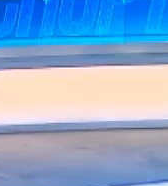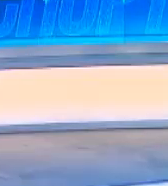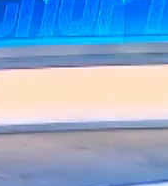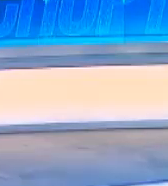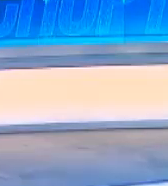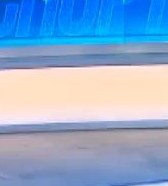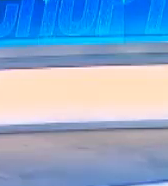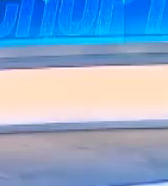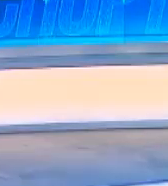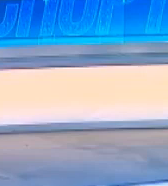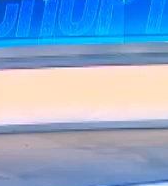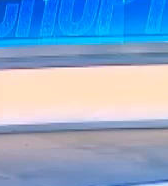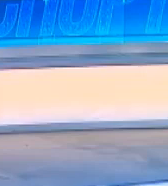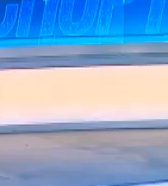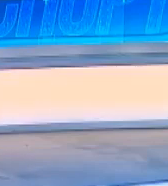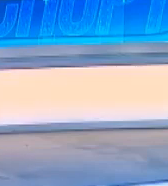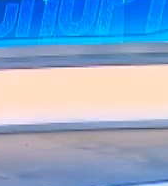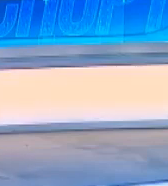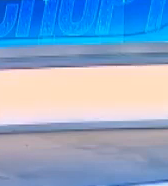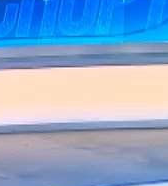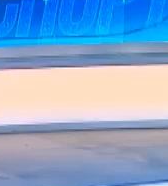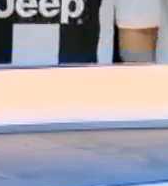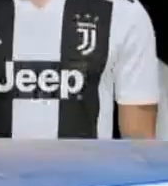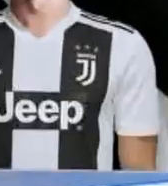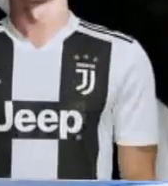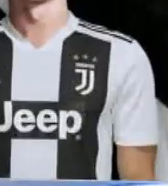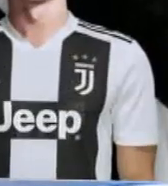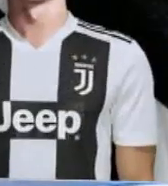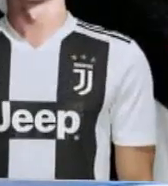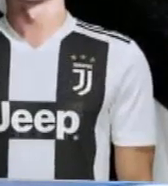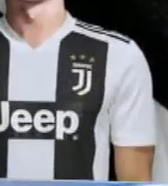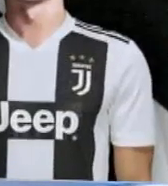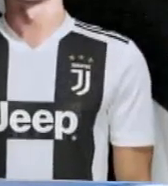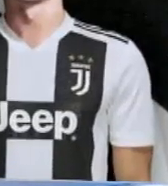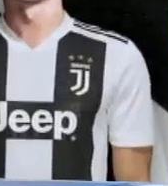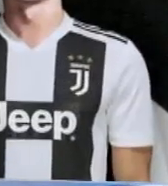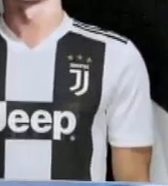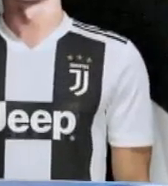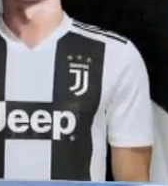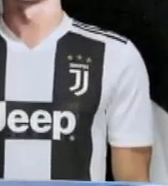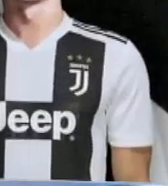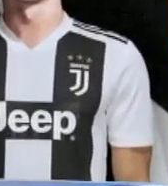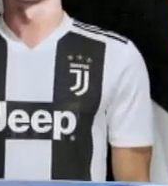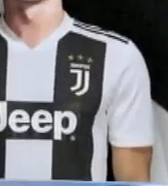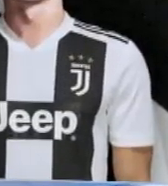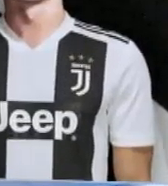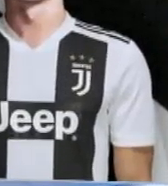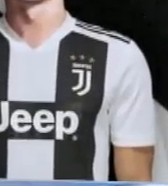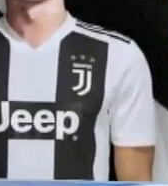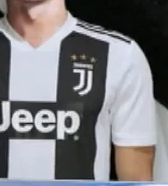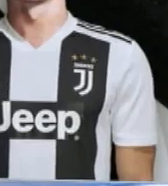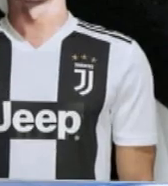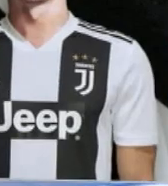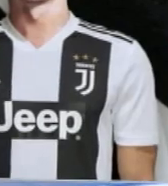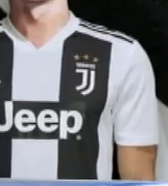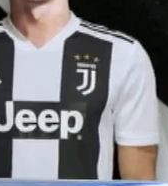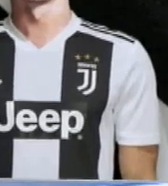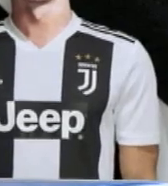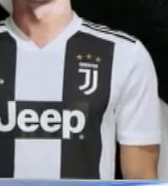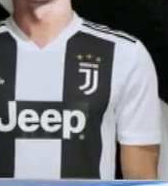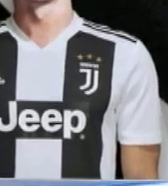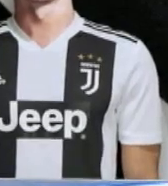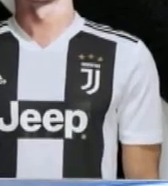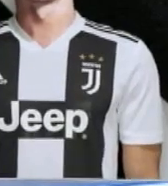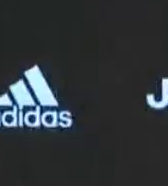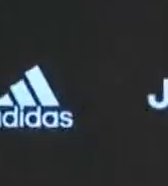Ювентус шейдесін киген Криштиану Роналду Италияға келді. 33 жастағы ойыншыны Туриндік клуб Реалдан 112 миллион евроға сатып алған